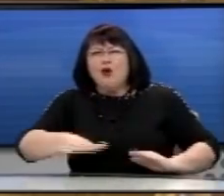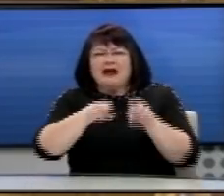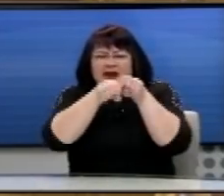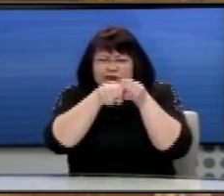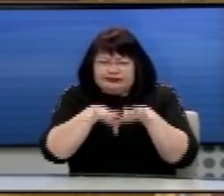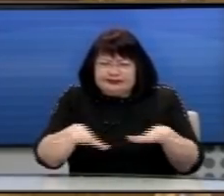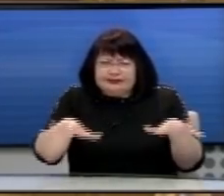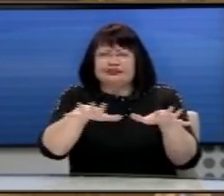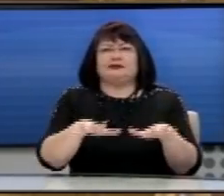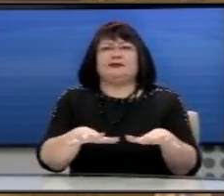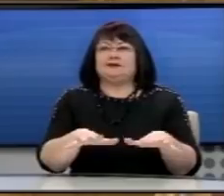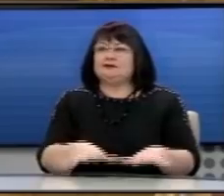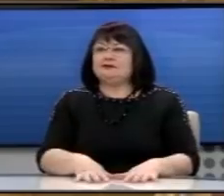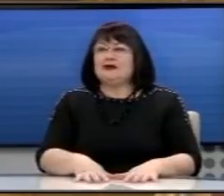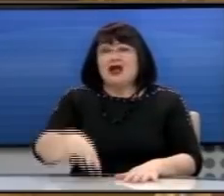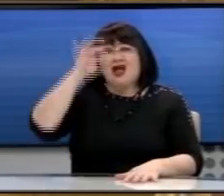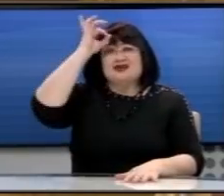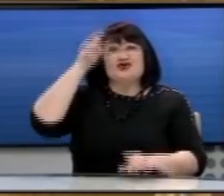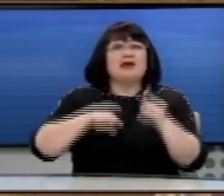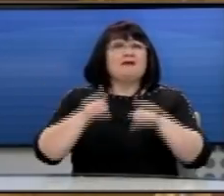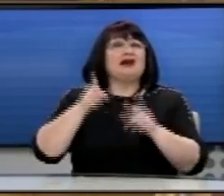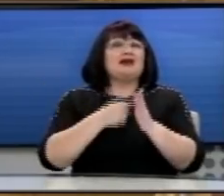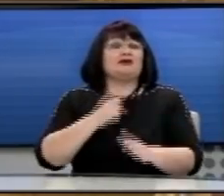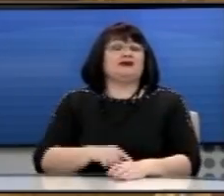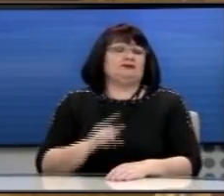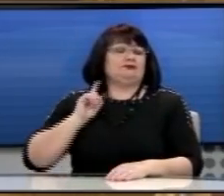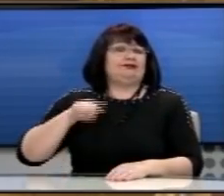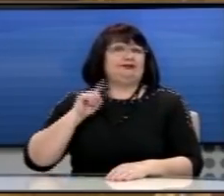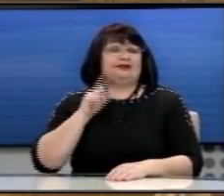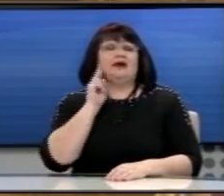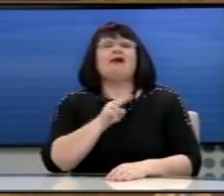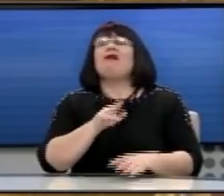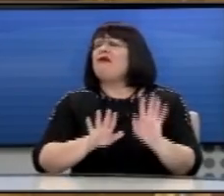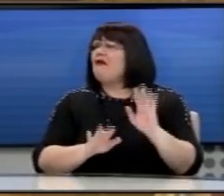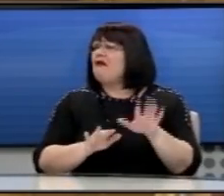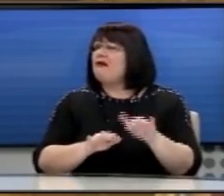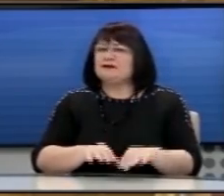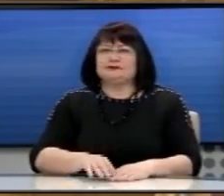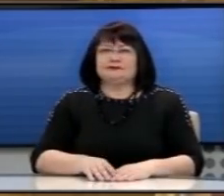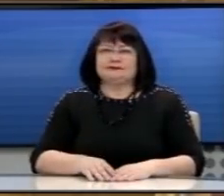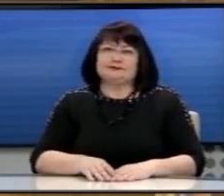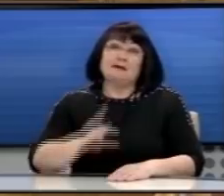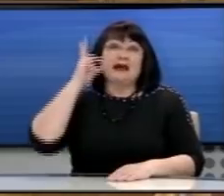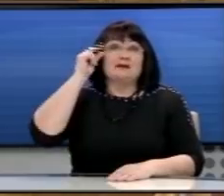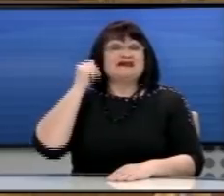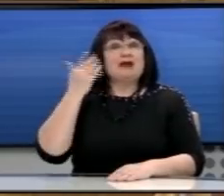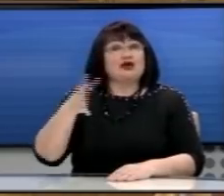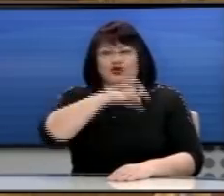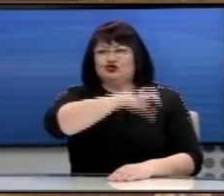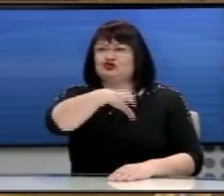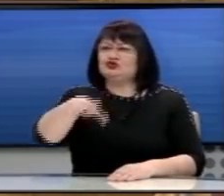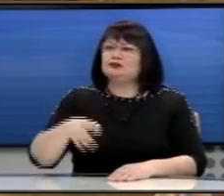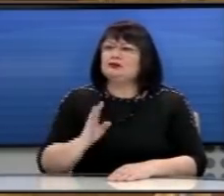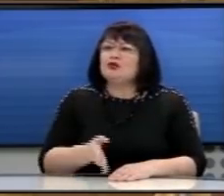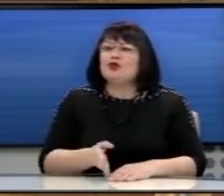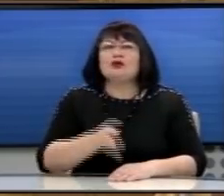δρούν, με την αστυνομία εδώ που τα λέμε να κάνει και τα στραβά μάτια, κυρίως σε χώρους που δεν υπάρχουν πανεπιστήμια. Αλλά